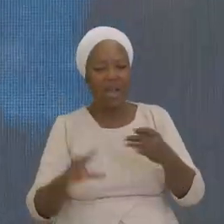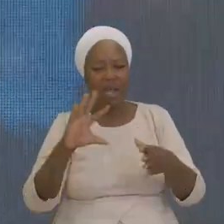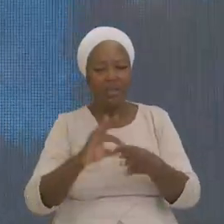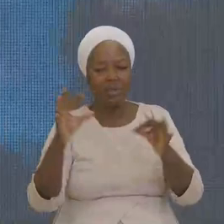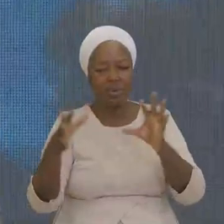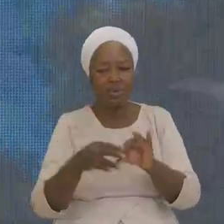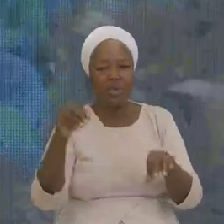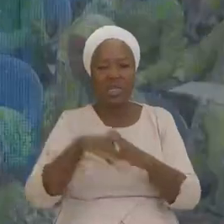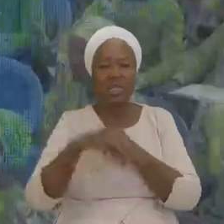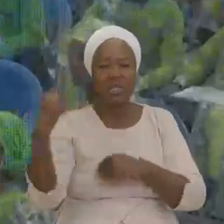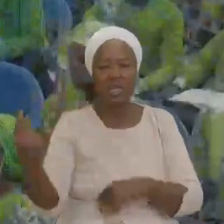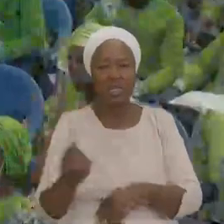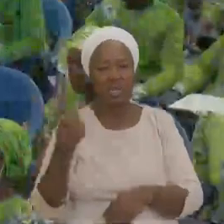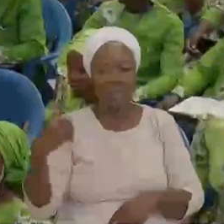qui